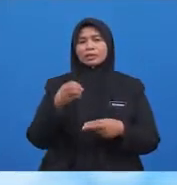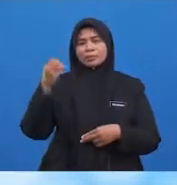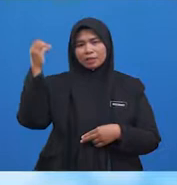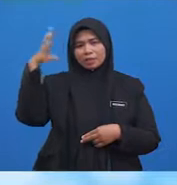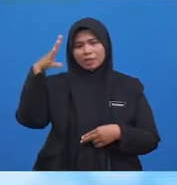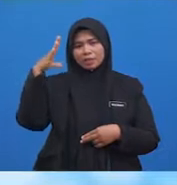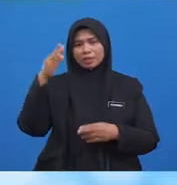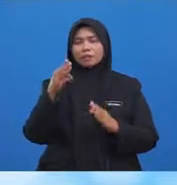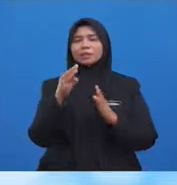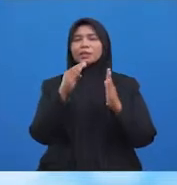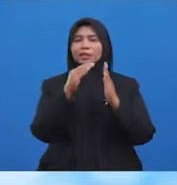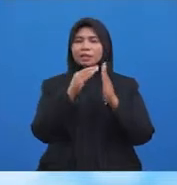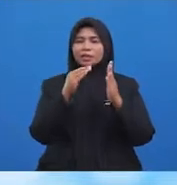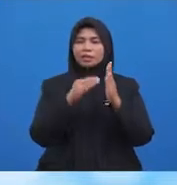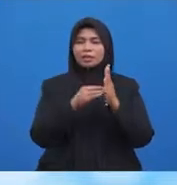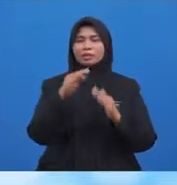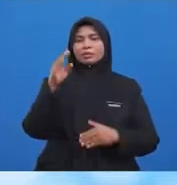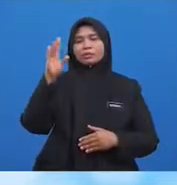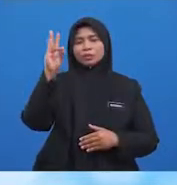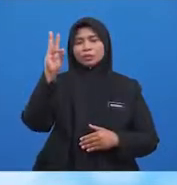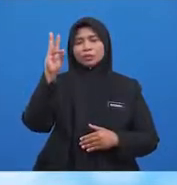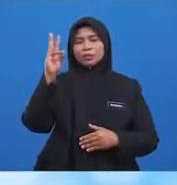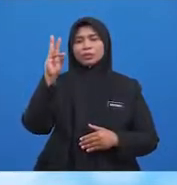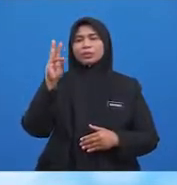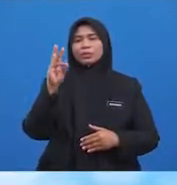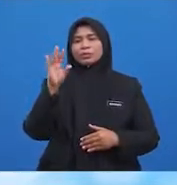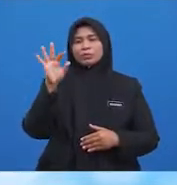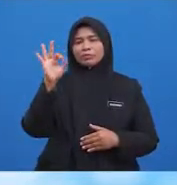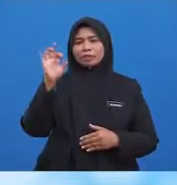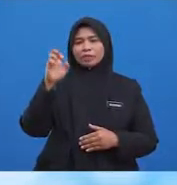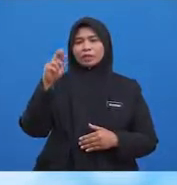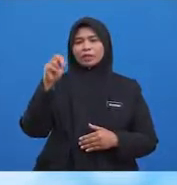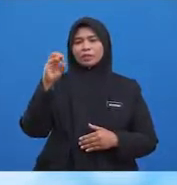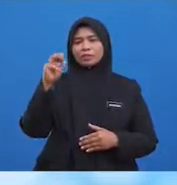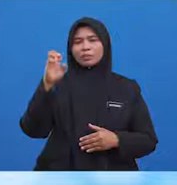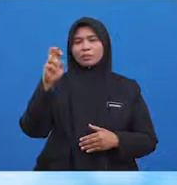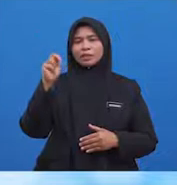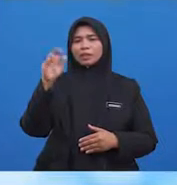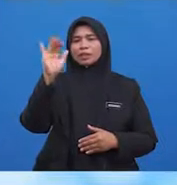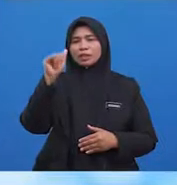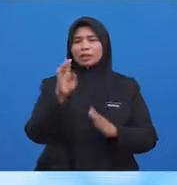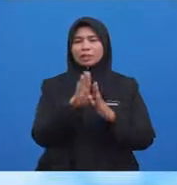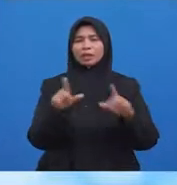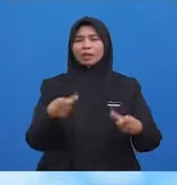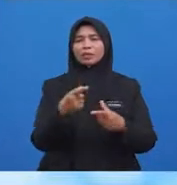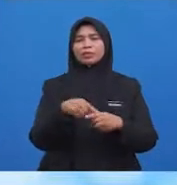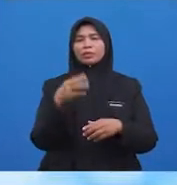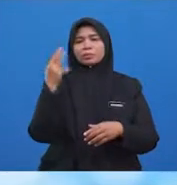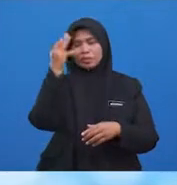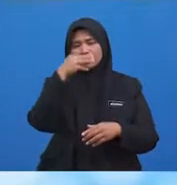menyarankan 7 fenomena yang berlaku di permukaan matahari